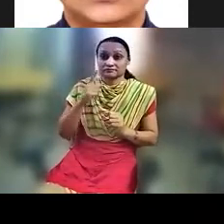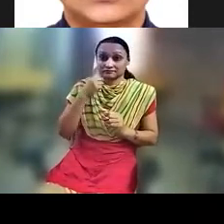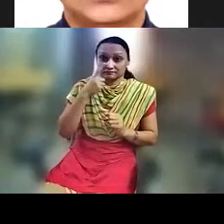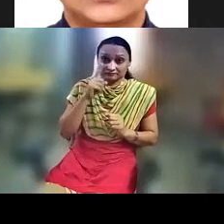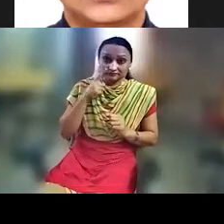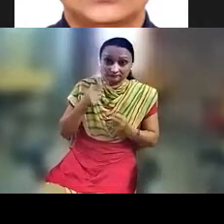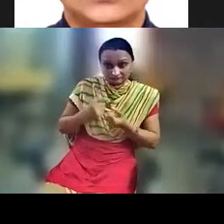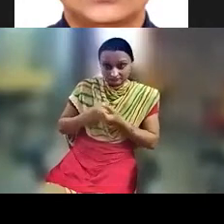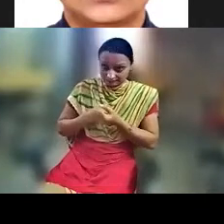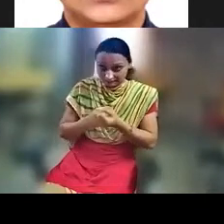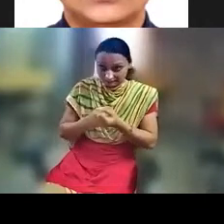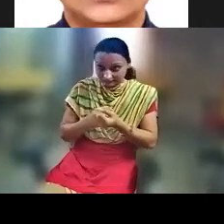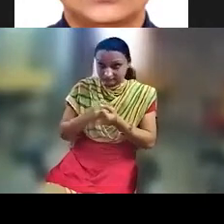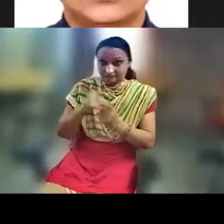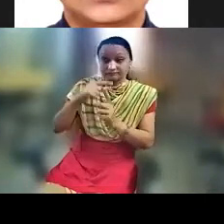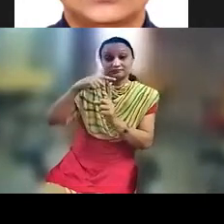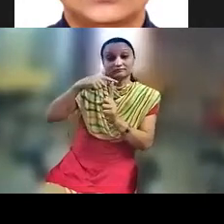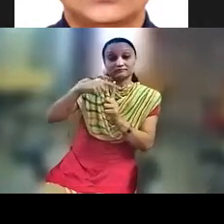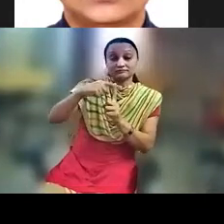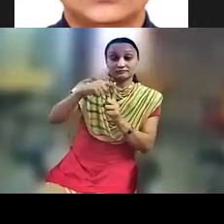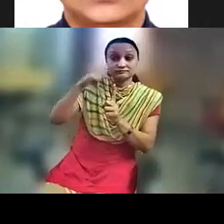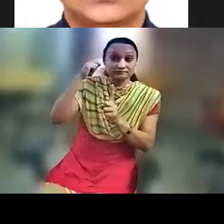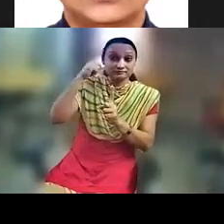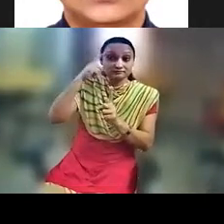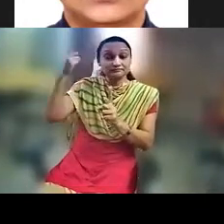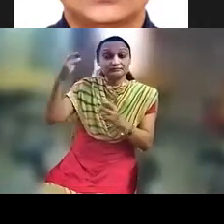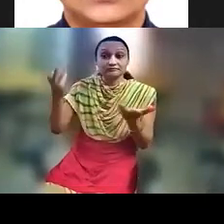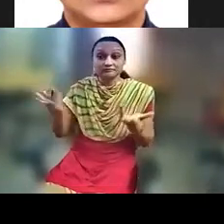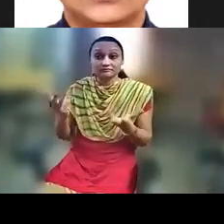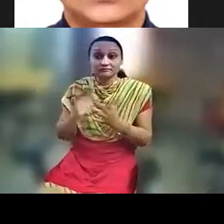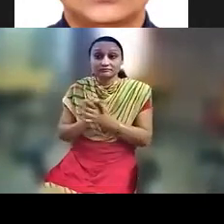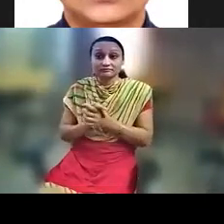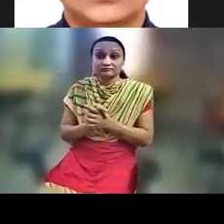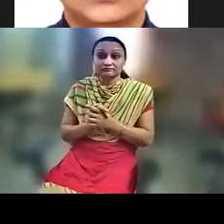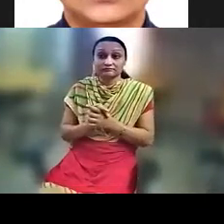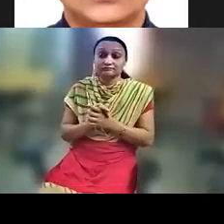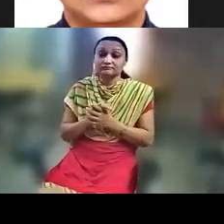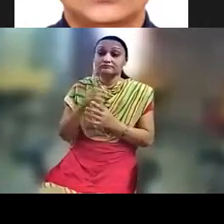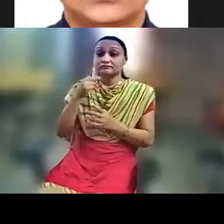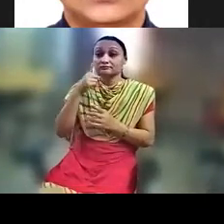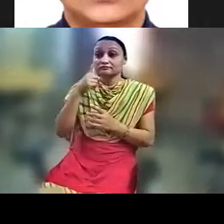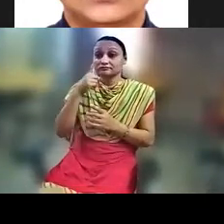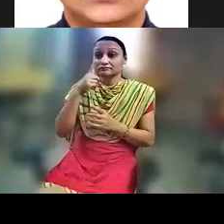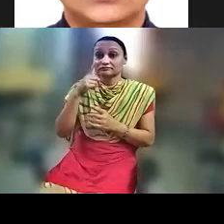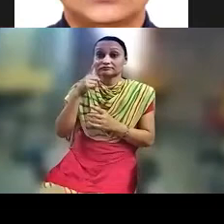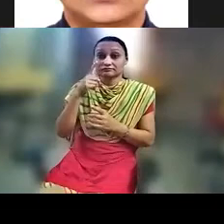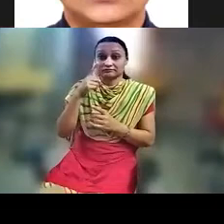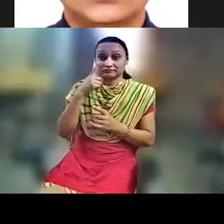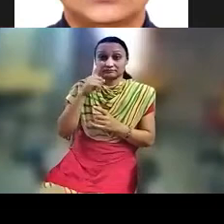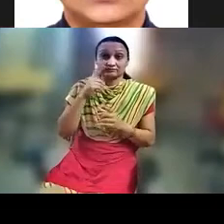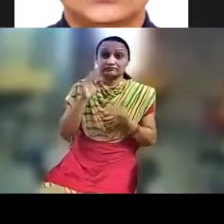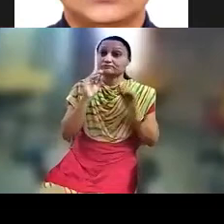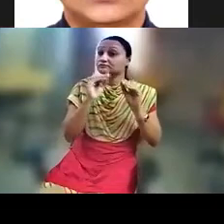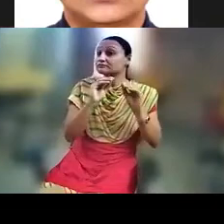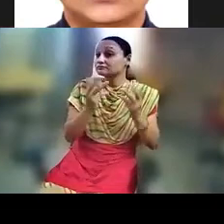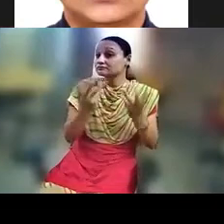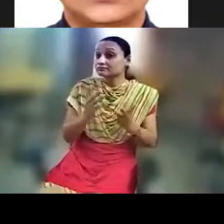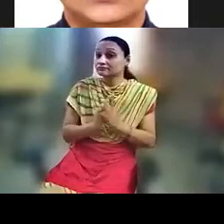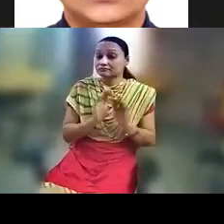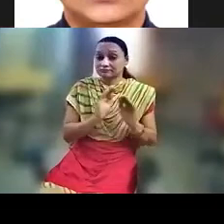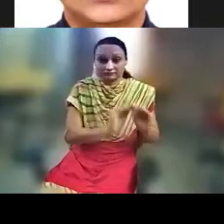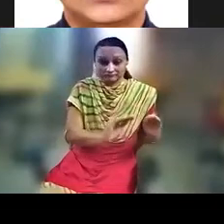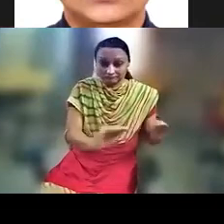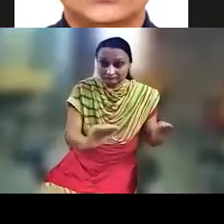और पॉजिटिव पेरेंटिंग क्या है और उसके लिए हमने क्या क्या बता सकते हैं. फिर बच्चों की सोशल